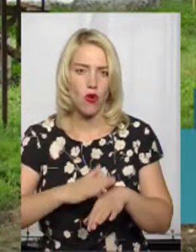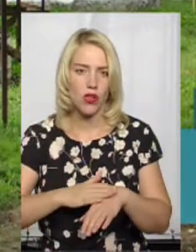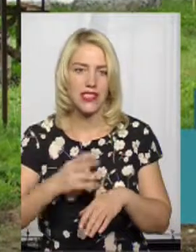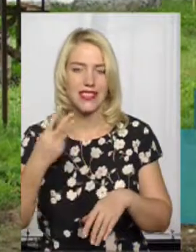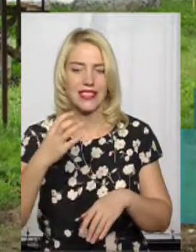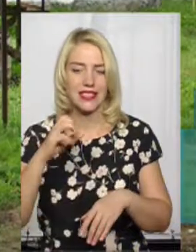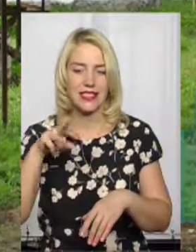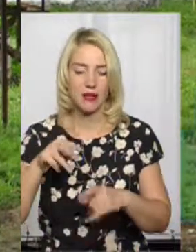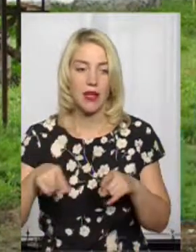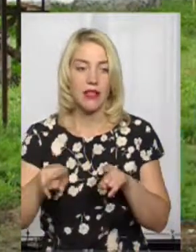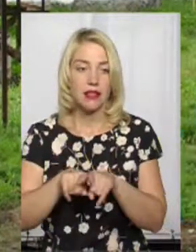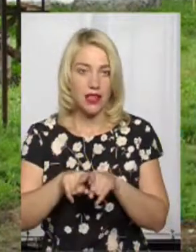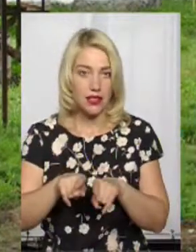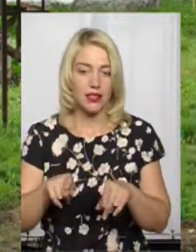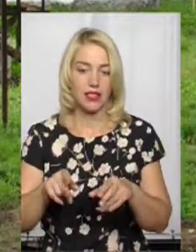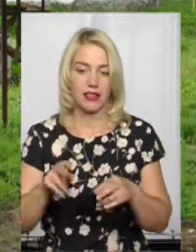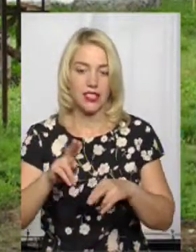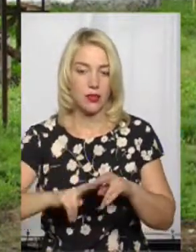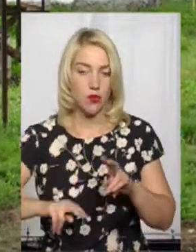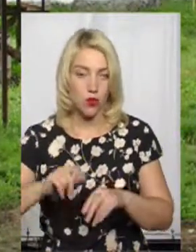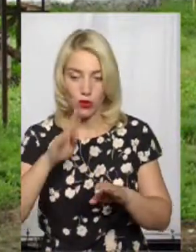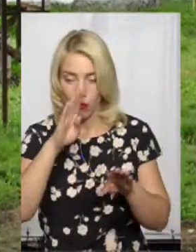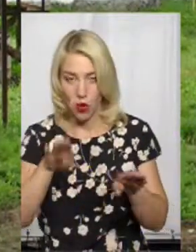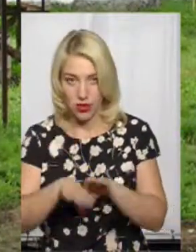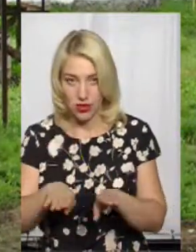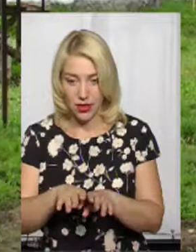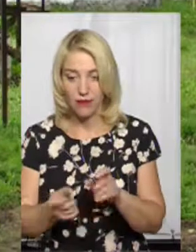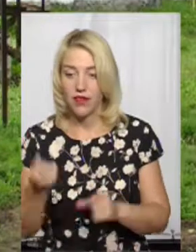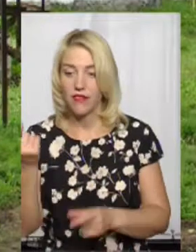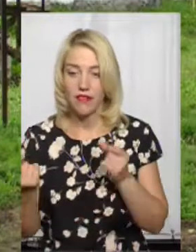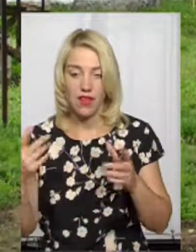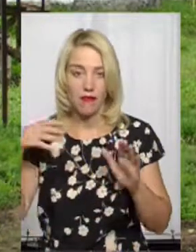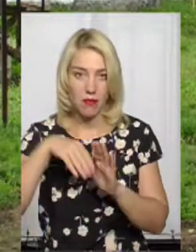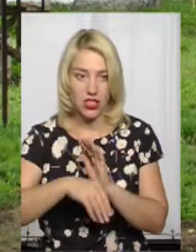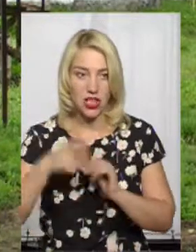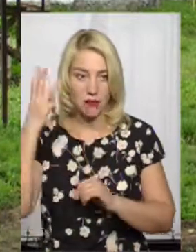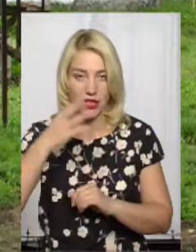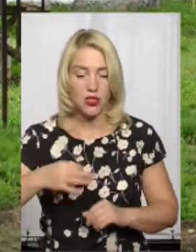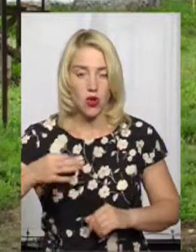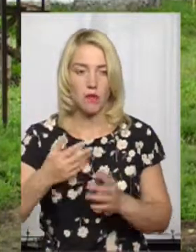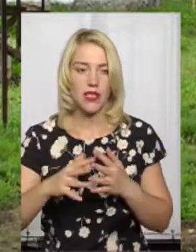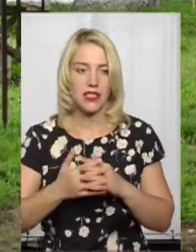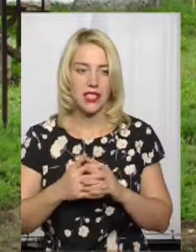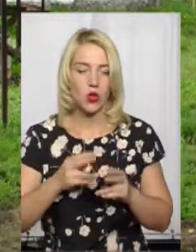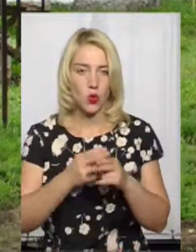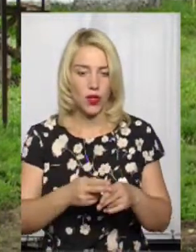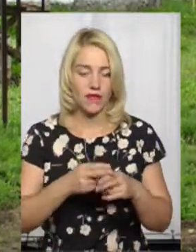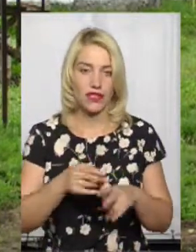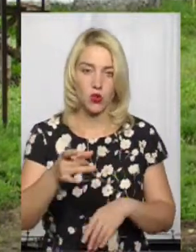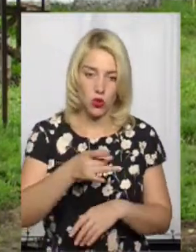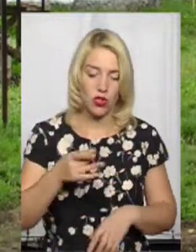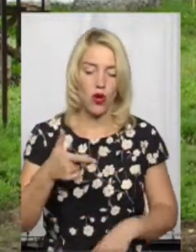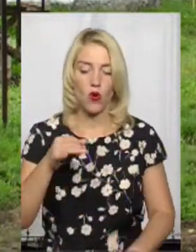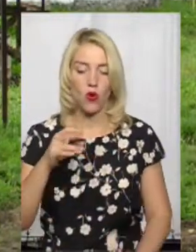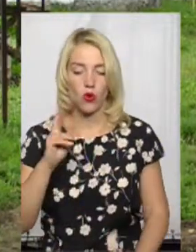І хоча такі подібні споруди виявлялись в межах Хмельницької області в таких селах, як Сокілець Дунаєвецького району,